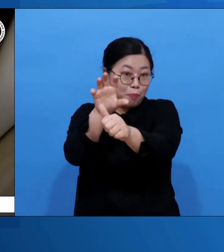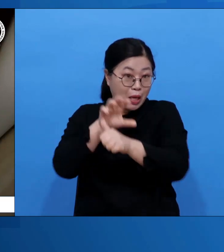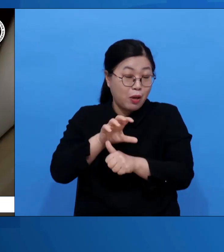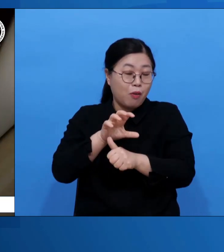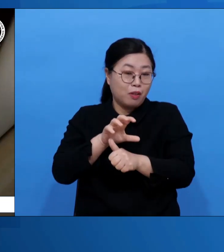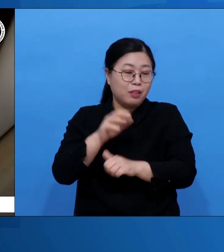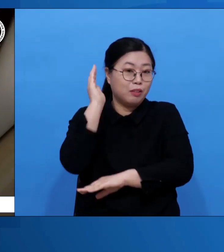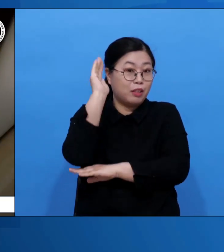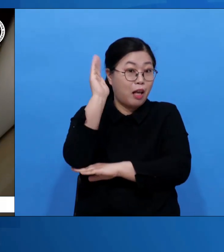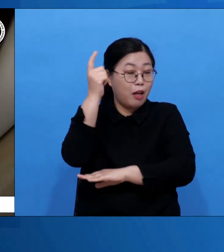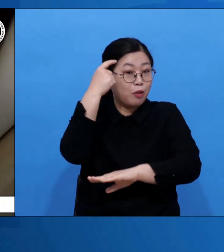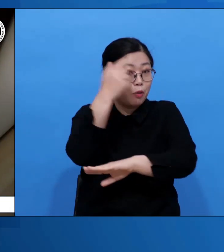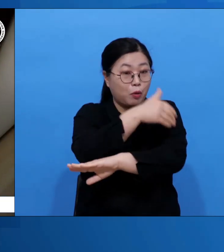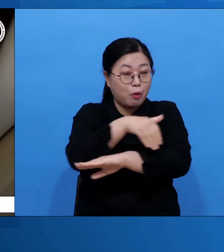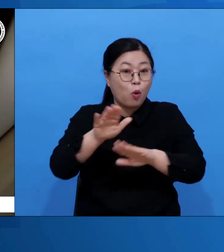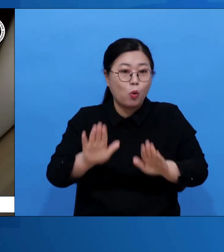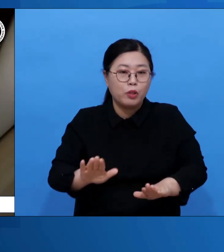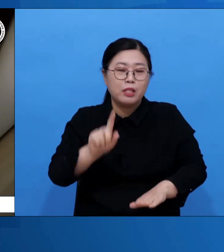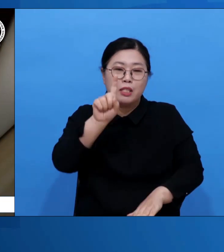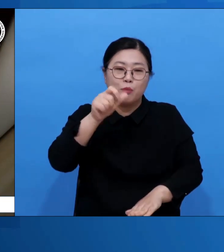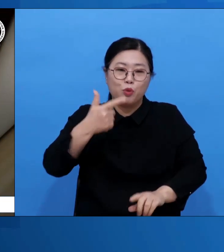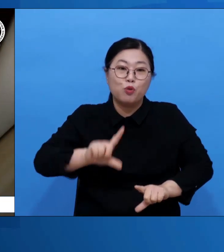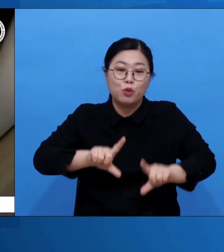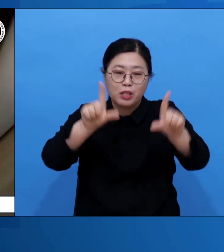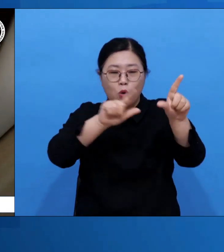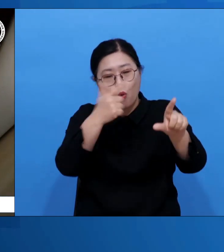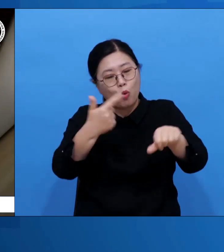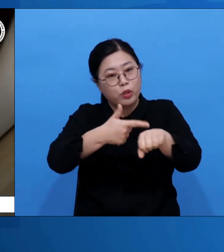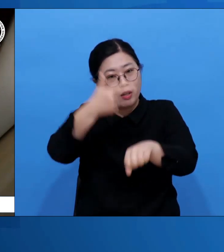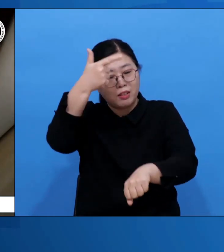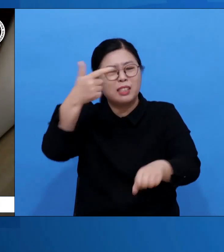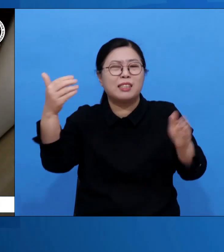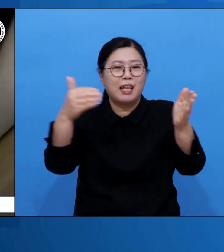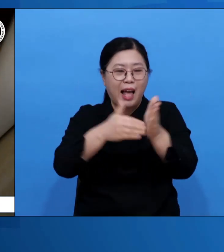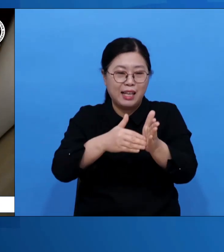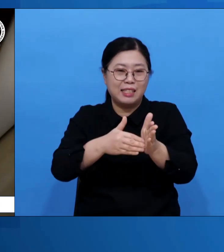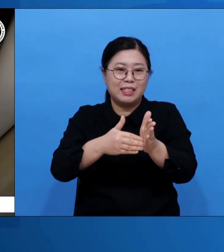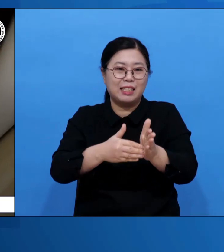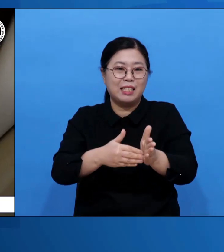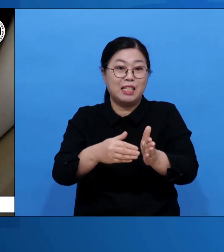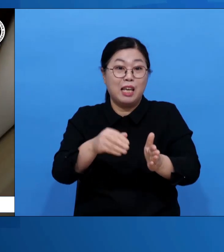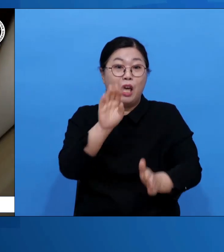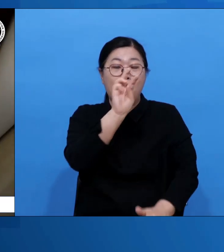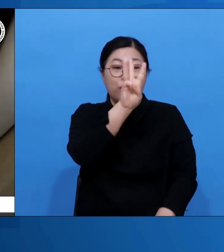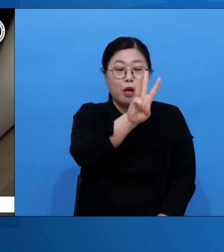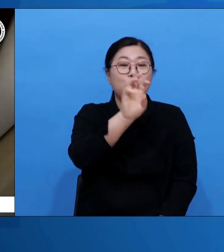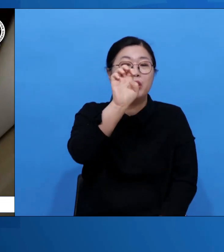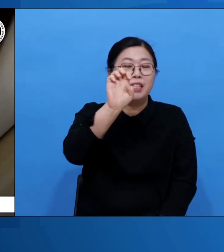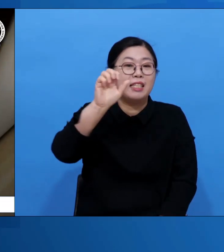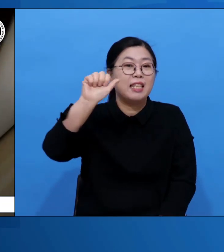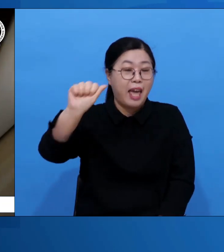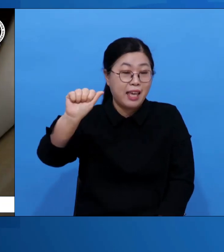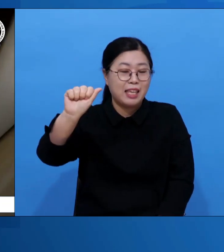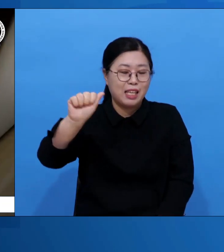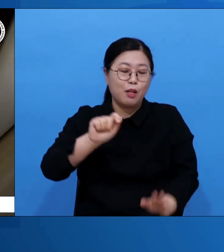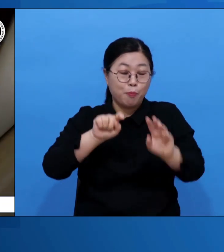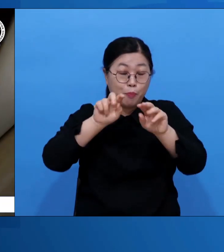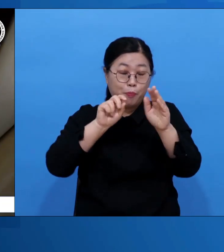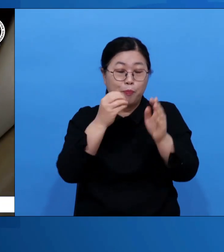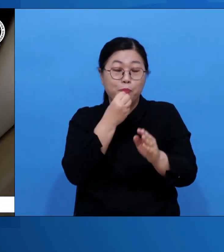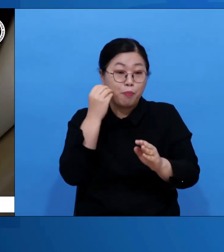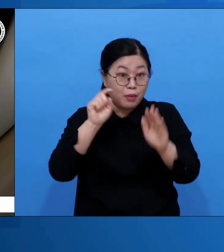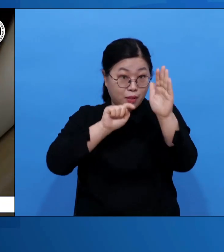오는 16일 오후 6시까지 wea.kr에서 등록받습니다. 등록 시 통역 언어를 신청할 수